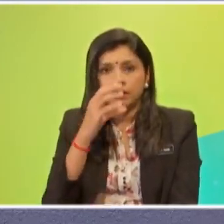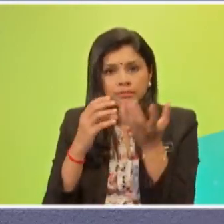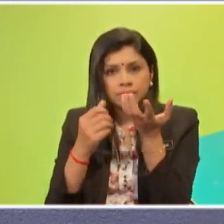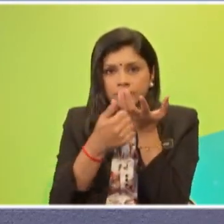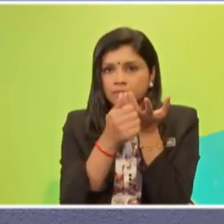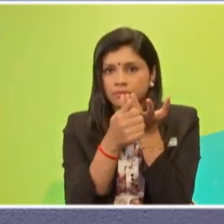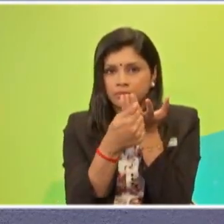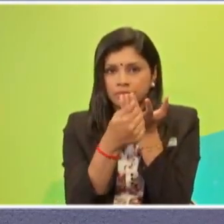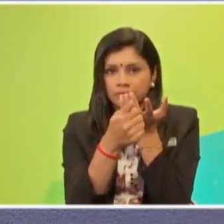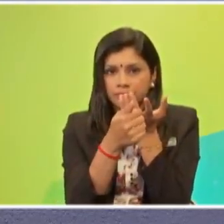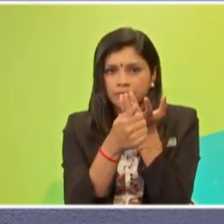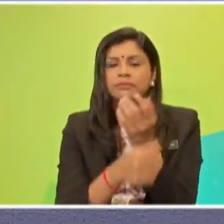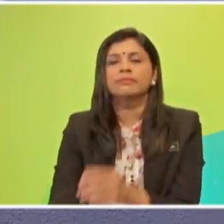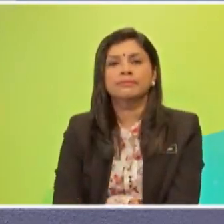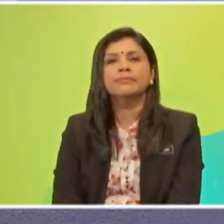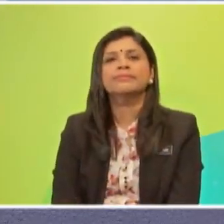nombor 10.